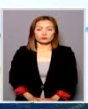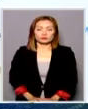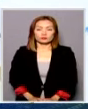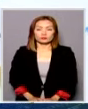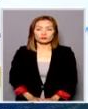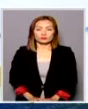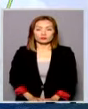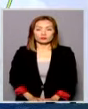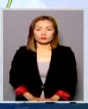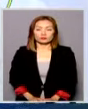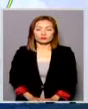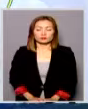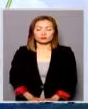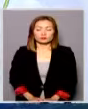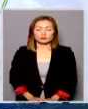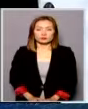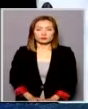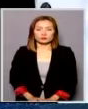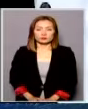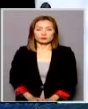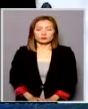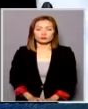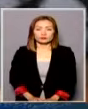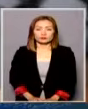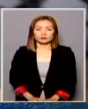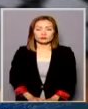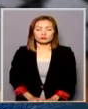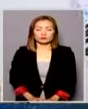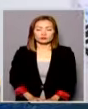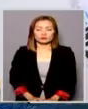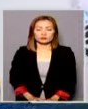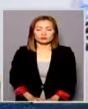со своими детьми. Аймгуль Хайруллина, Слухи Ахаттаргыза, Жарылғаш Жалғасов, телеканал Атырау.